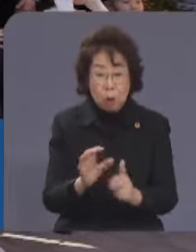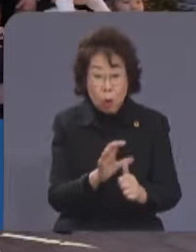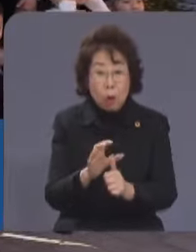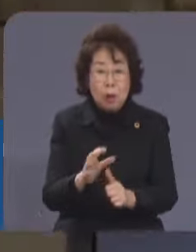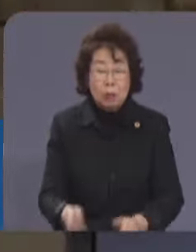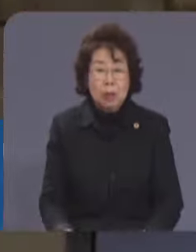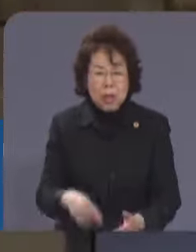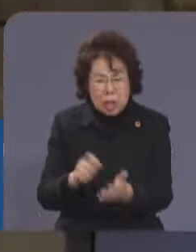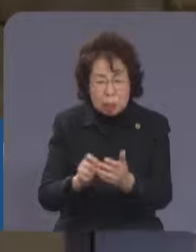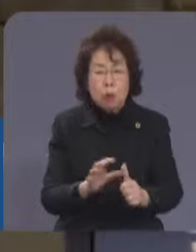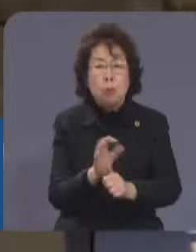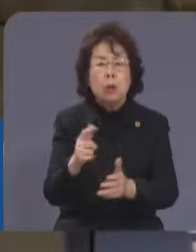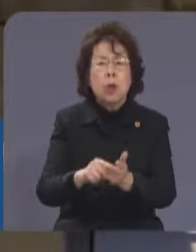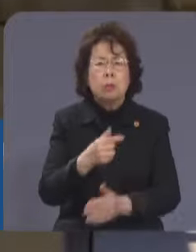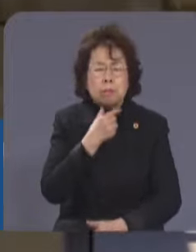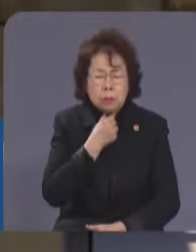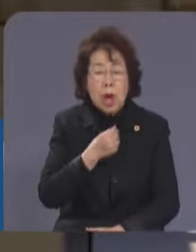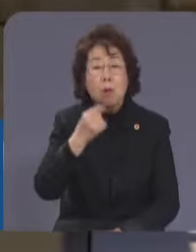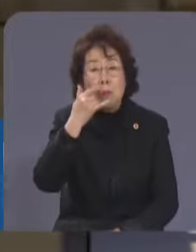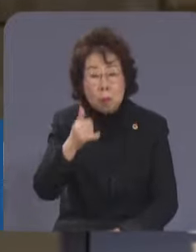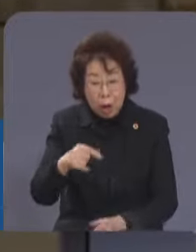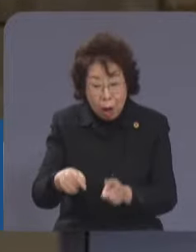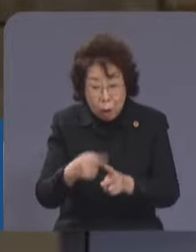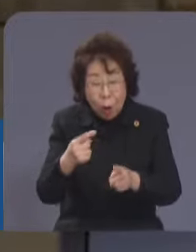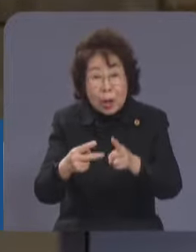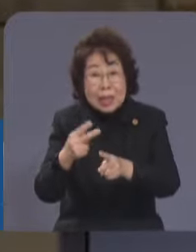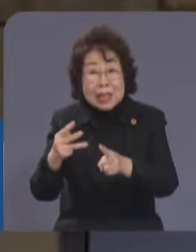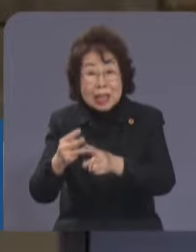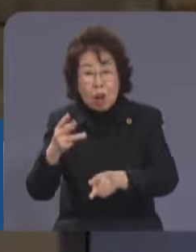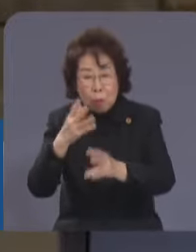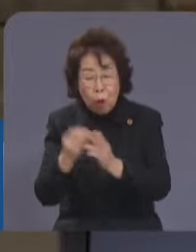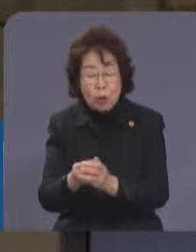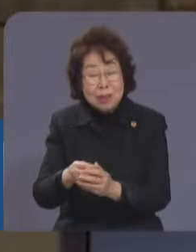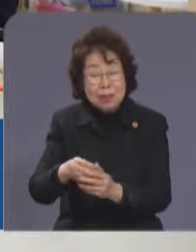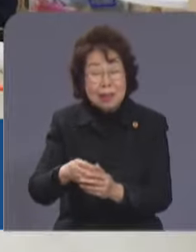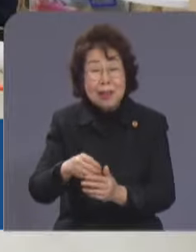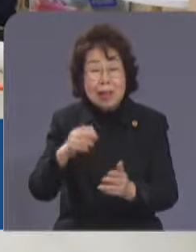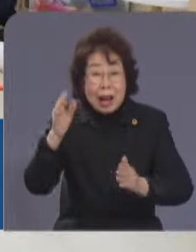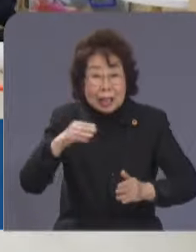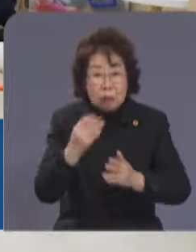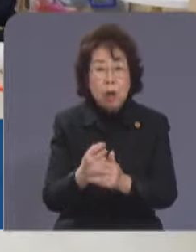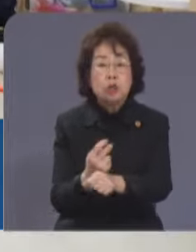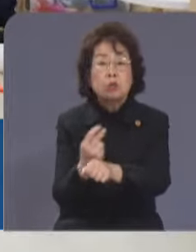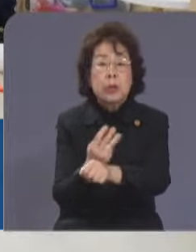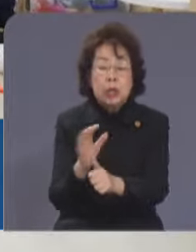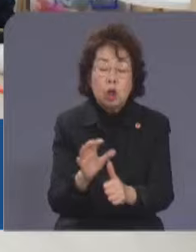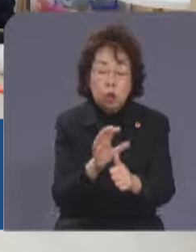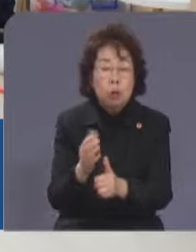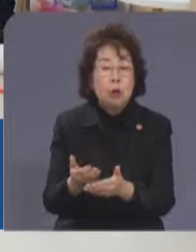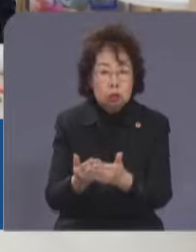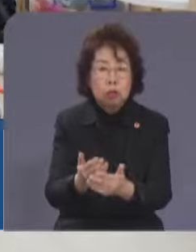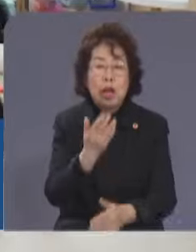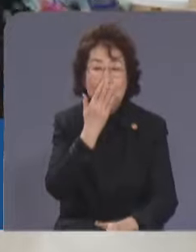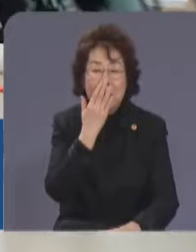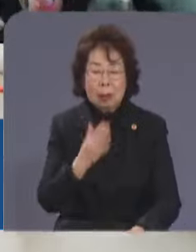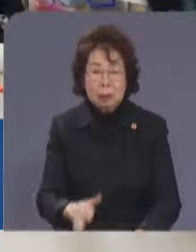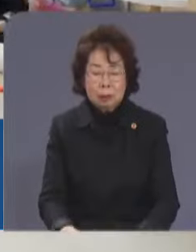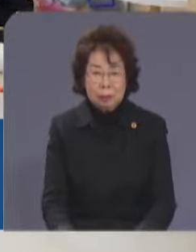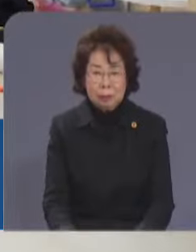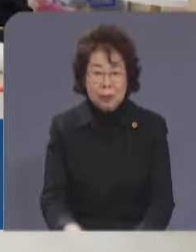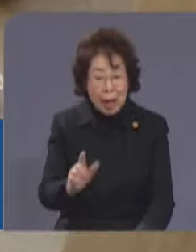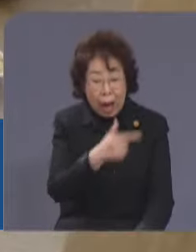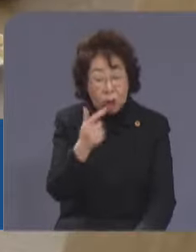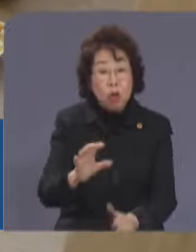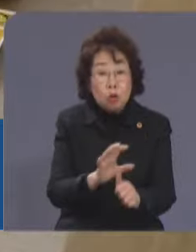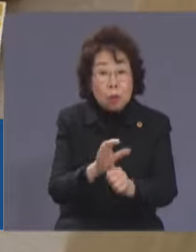돌봄센터는 긴급 돌봄을 원하는 유아와 초등학교 1학년부터 3학년에게 24시간 돌봄을 제공합니다.